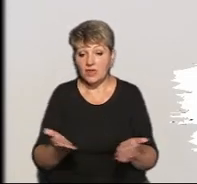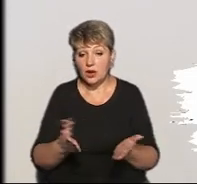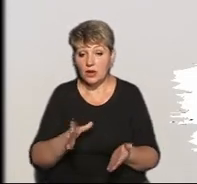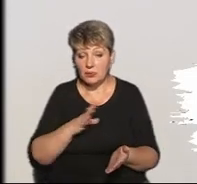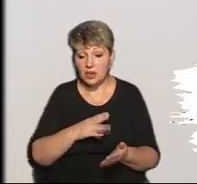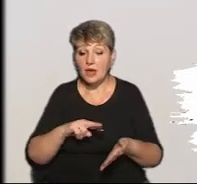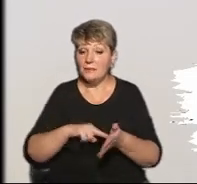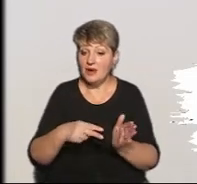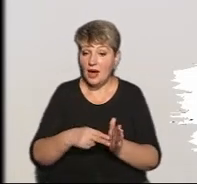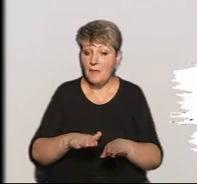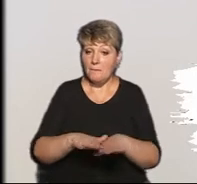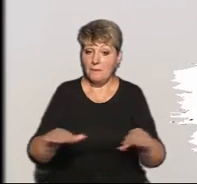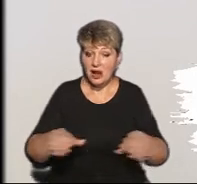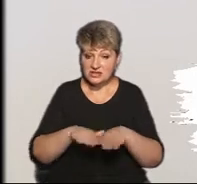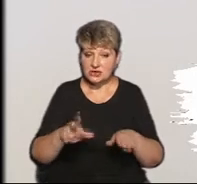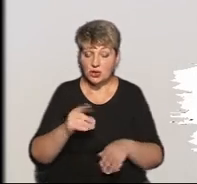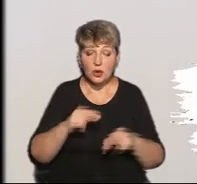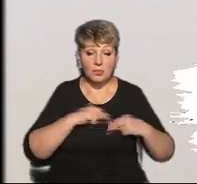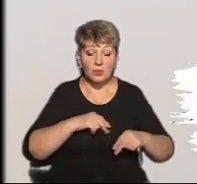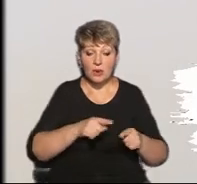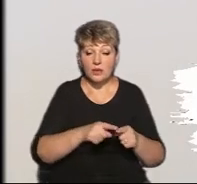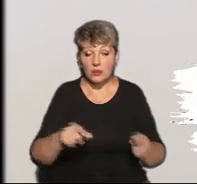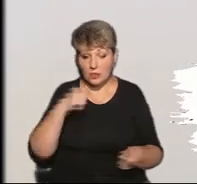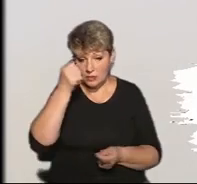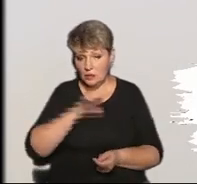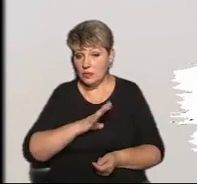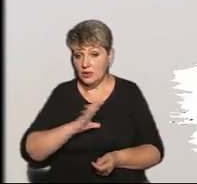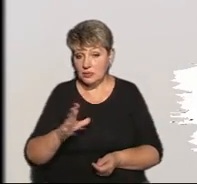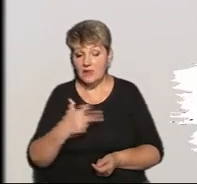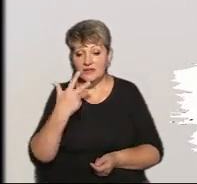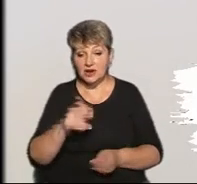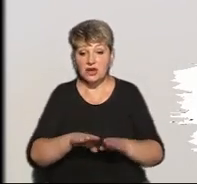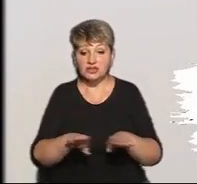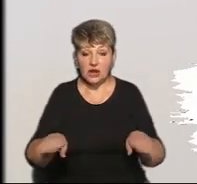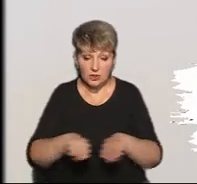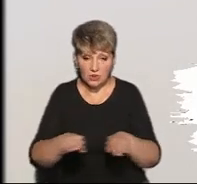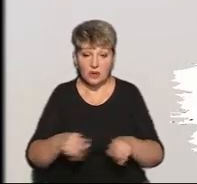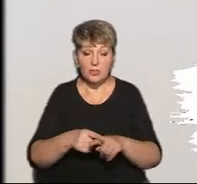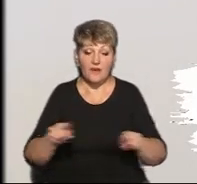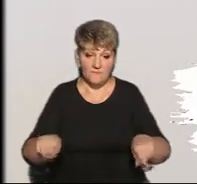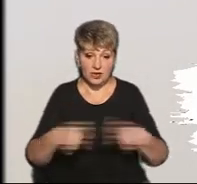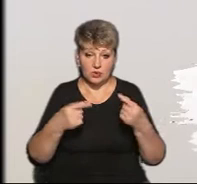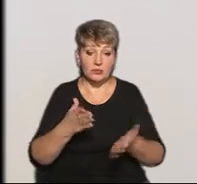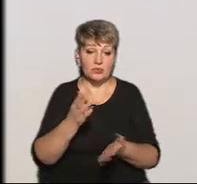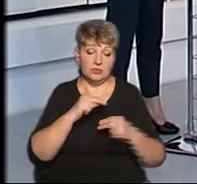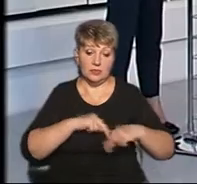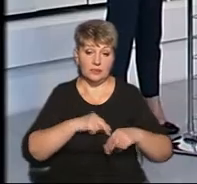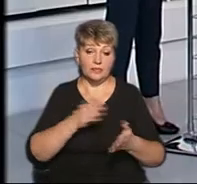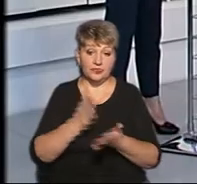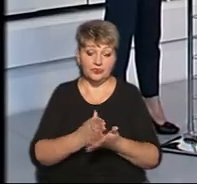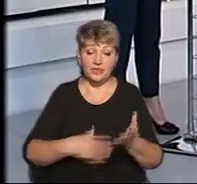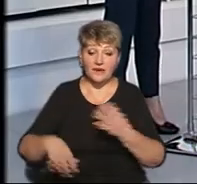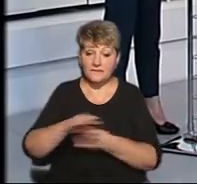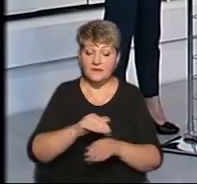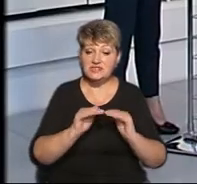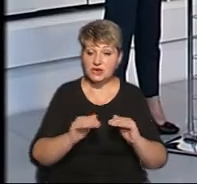був передбачений басейн, але він не працював вже довгі роки. В усіх 3 садочках басейни відновлені, басейни працюють. В усіх 3